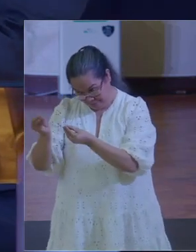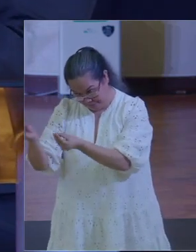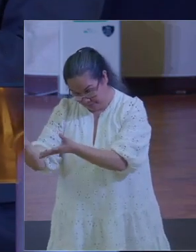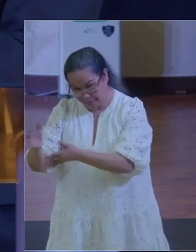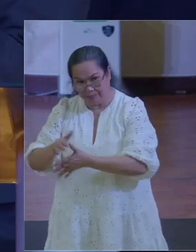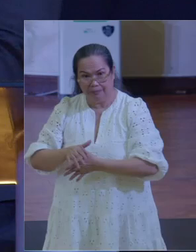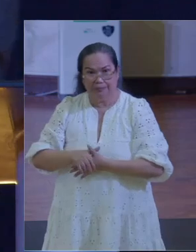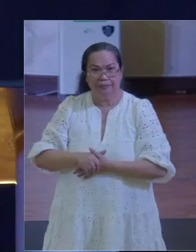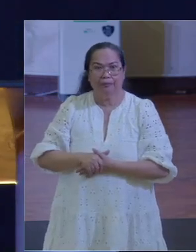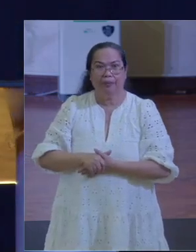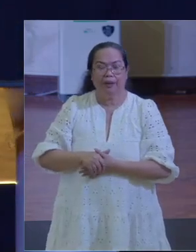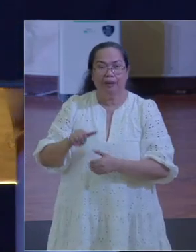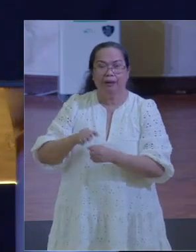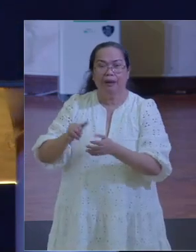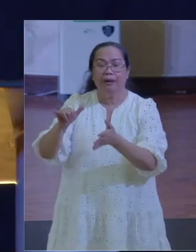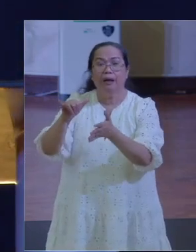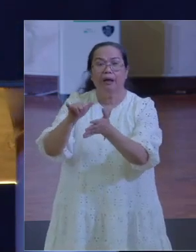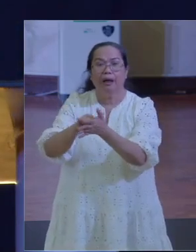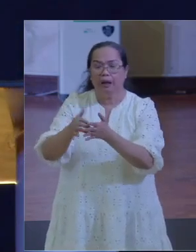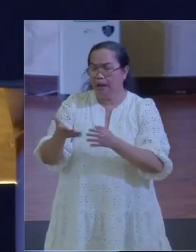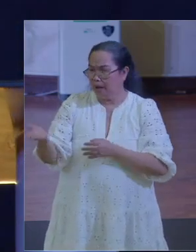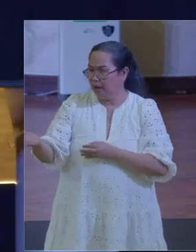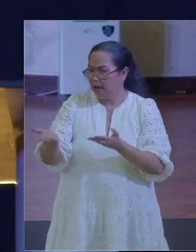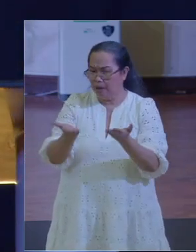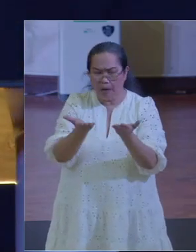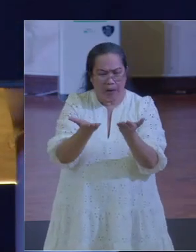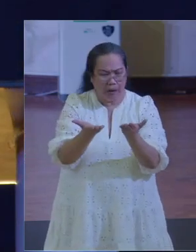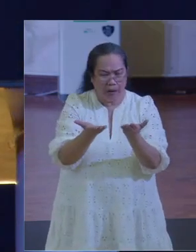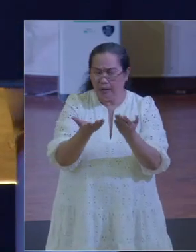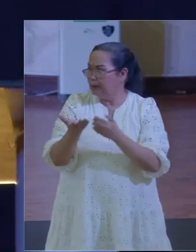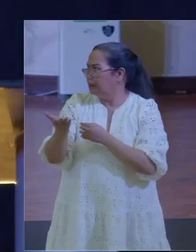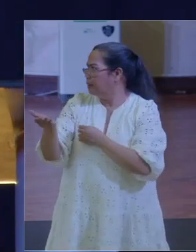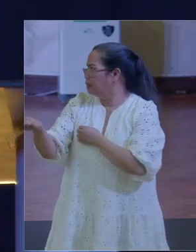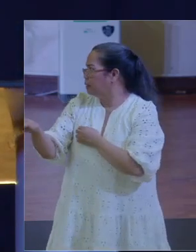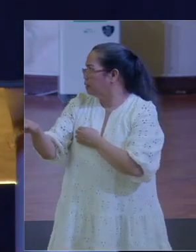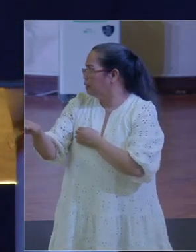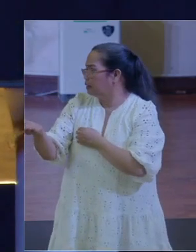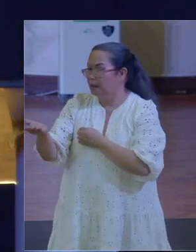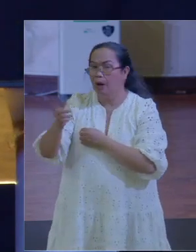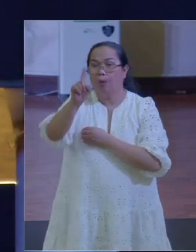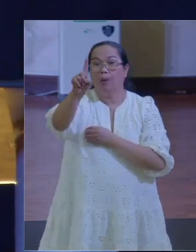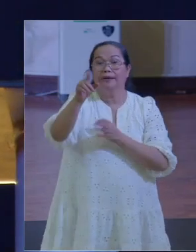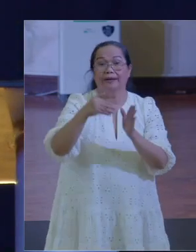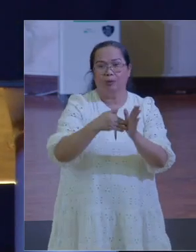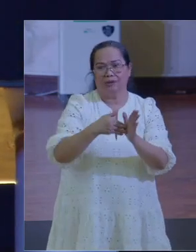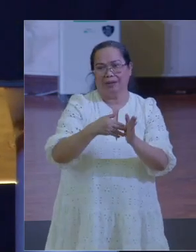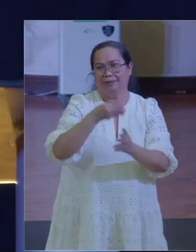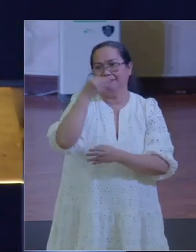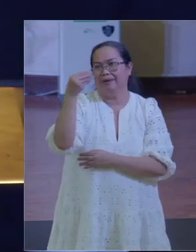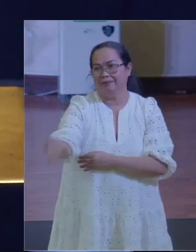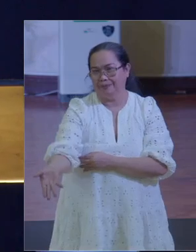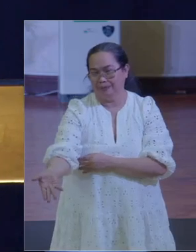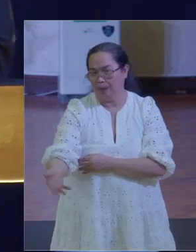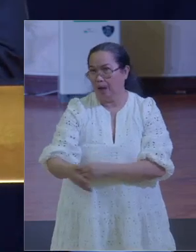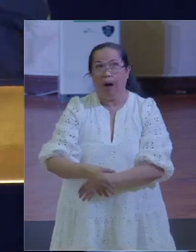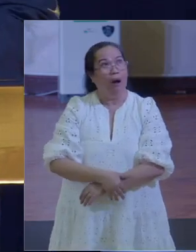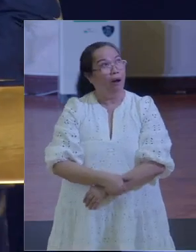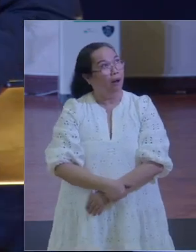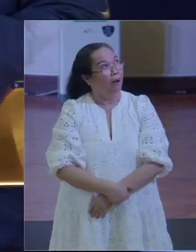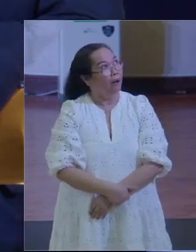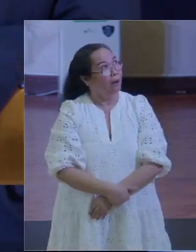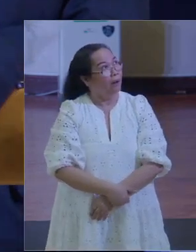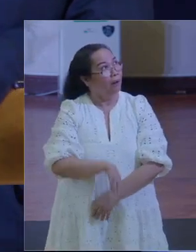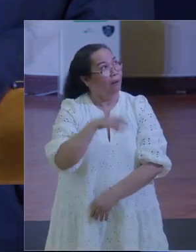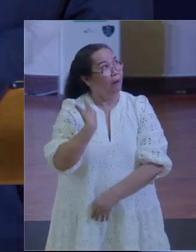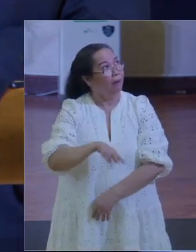ginanon niya yung kamay. So, ganyan po yung kamay niyo. Bakit? Hindi, ganun yung kamay niyo. So, 1,000. Sabi yun,